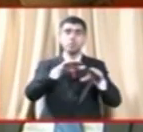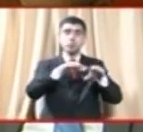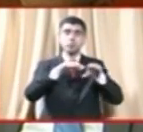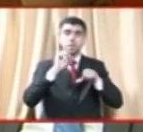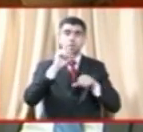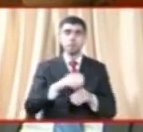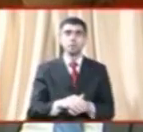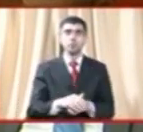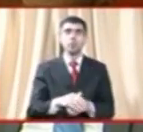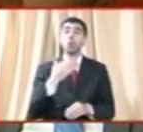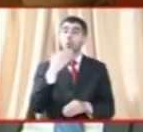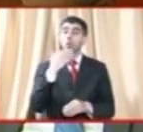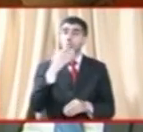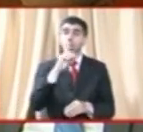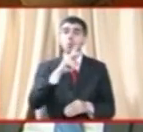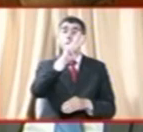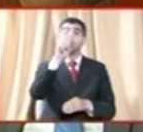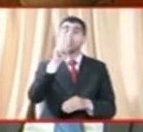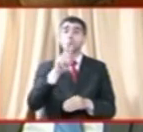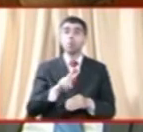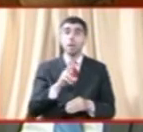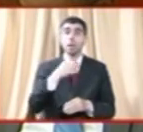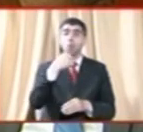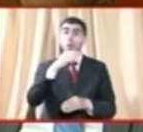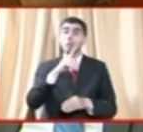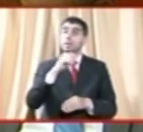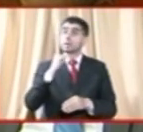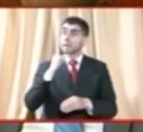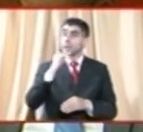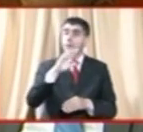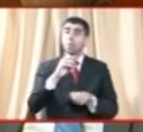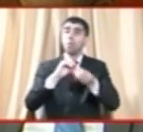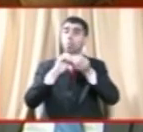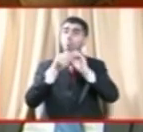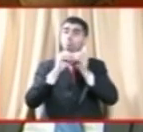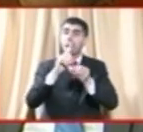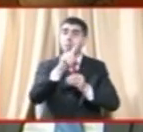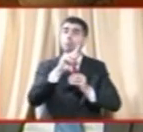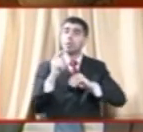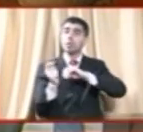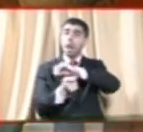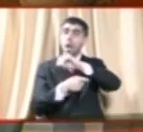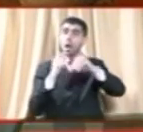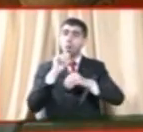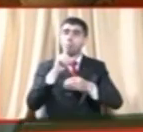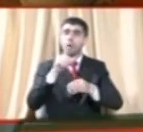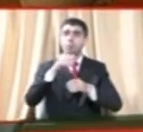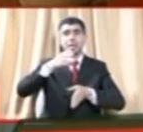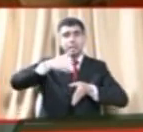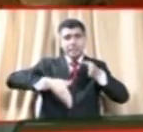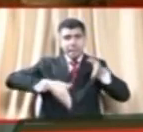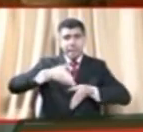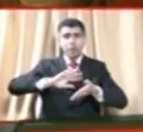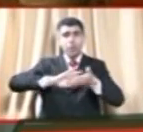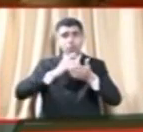على طرحكم لي هذا السؤال. فيك تعرفوا في المجال القروي تعرف مشاكل عديدة من حيث البنية التحتية، من حيث التجهيزات،